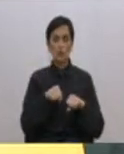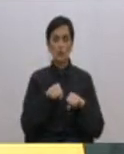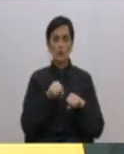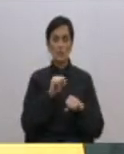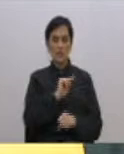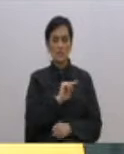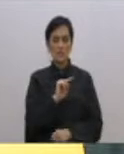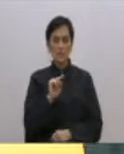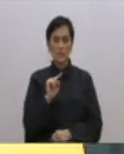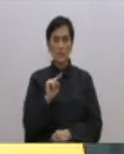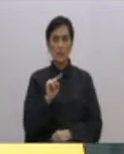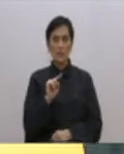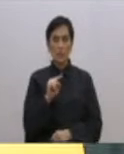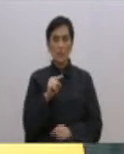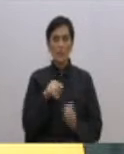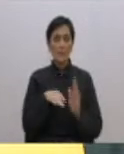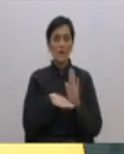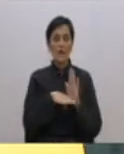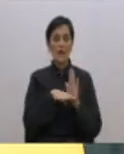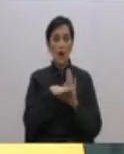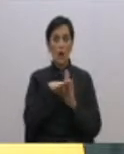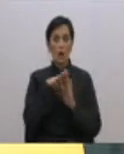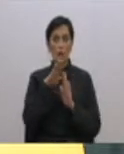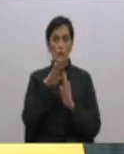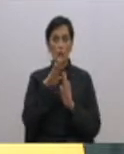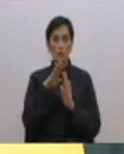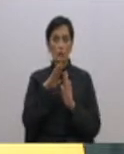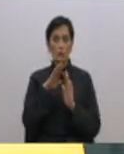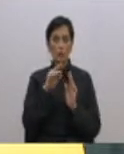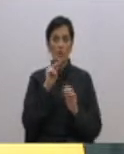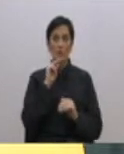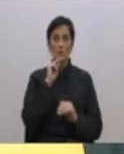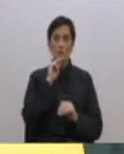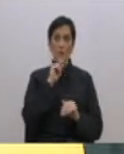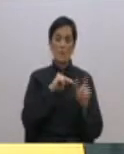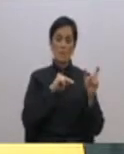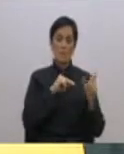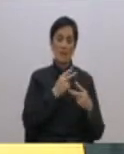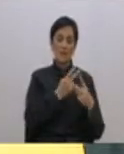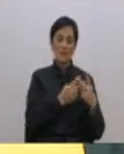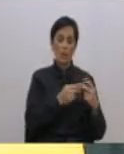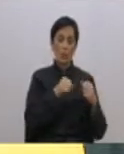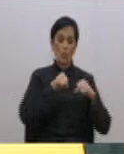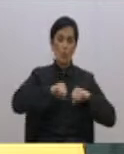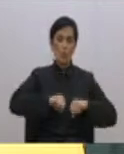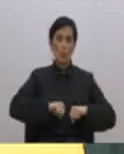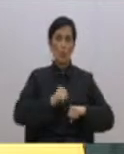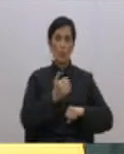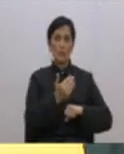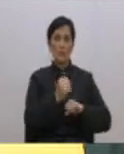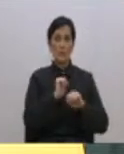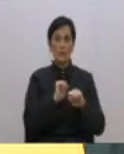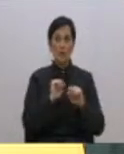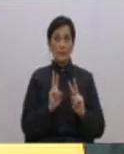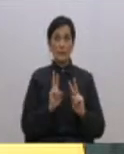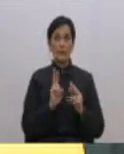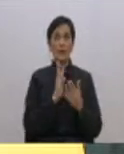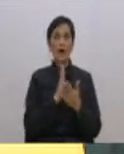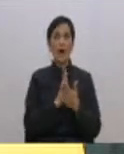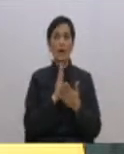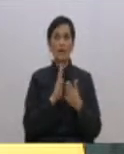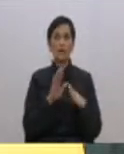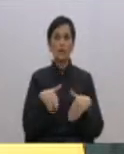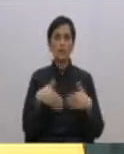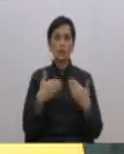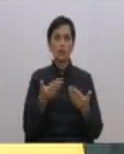შესაძლებელი გაგვეუმჯობესებინა ბრალდებულთა და მშავდებულთა უფლებრივი დაცვის სტანდარტი,